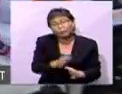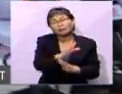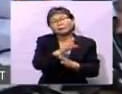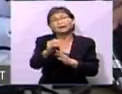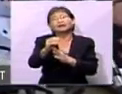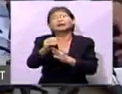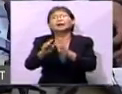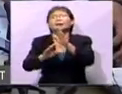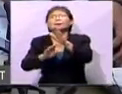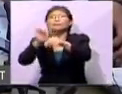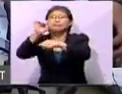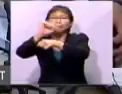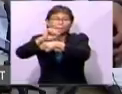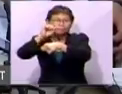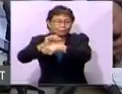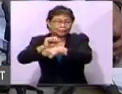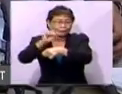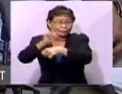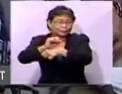insan.